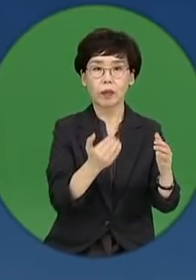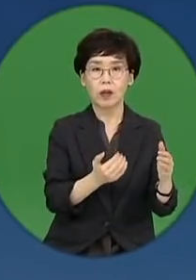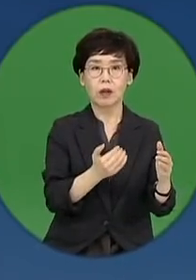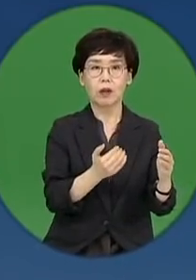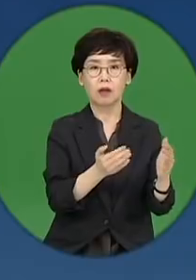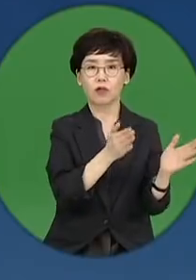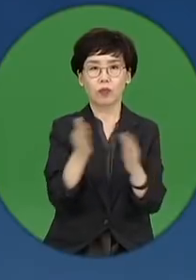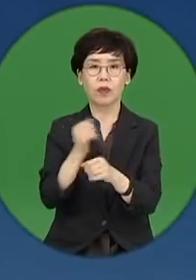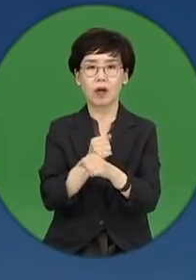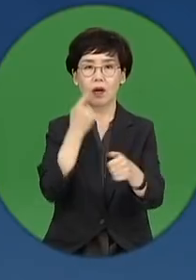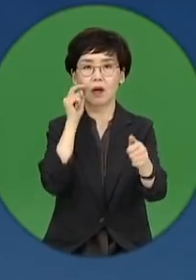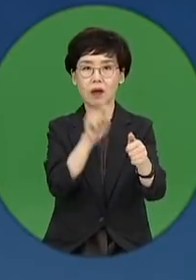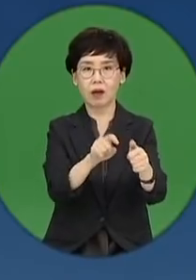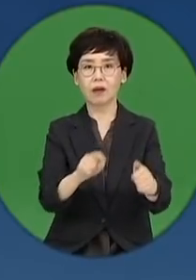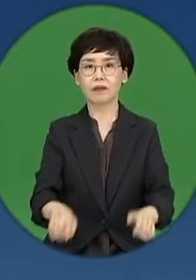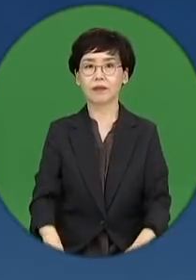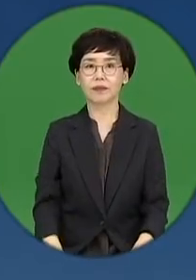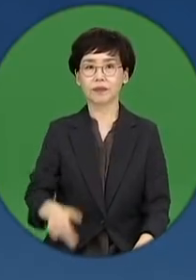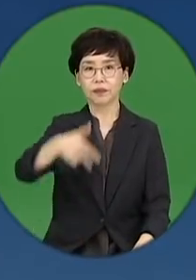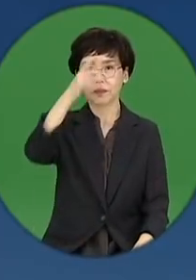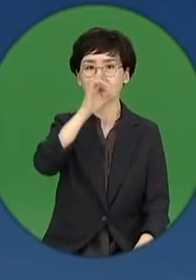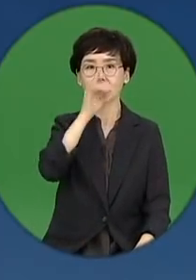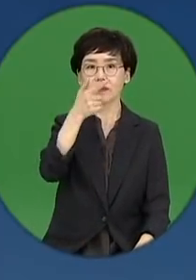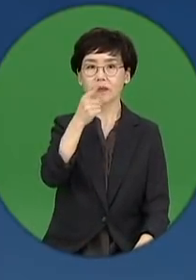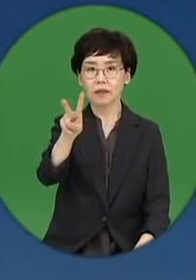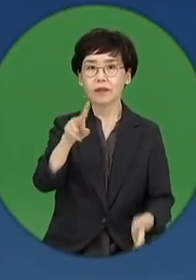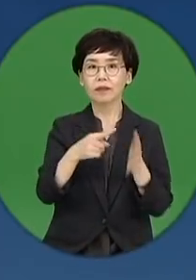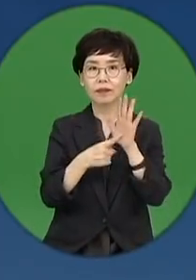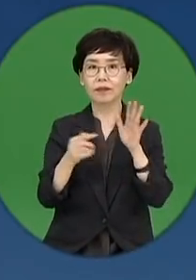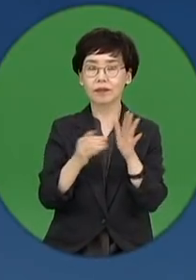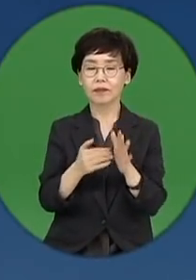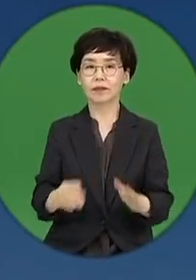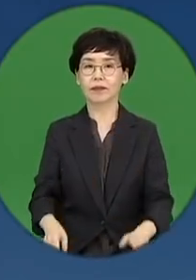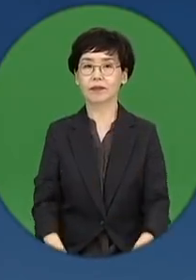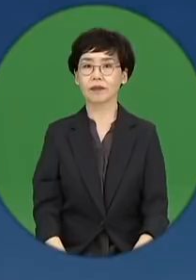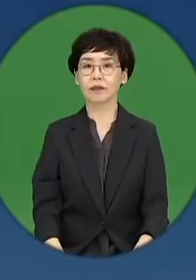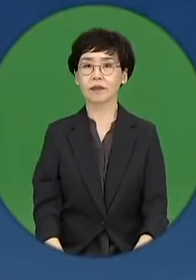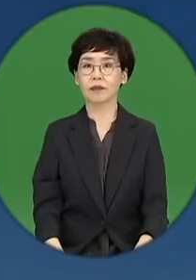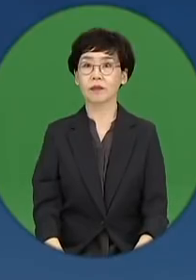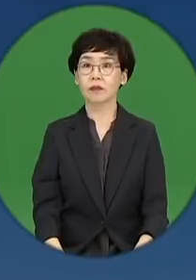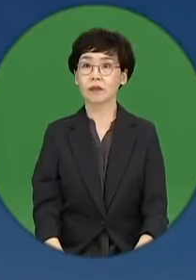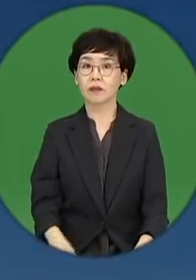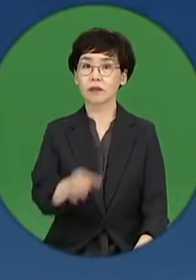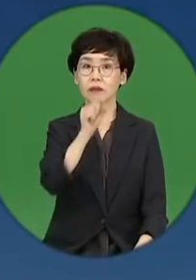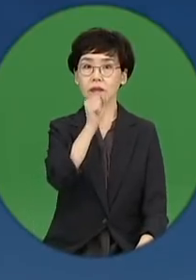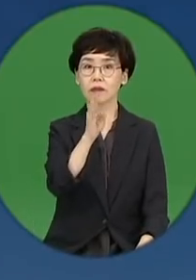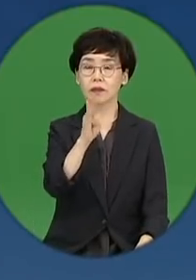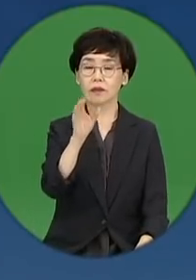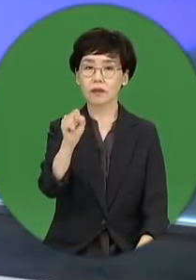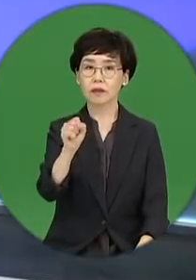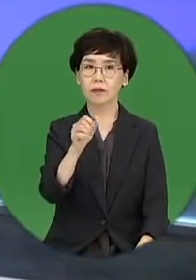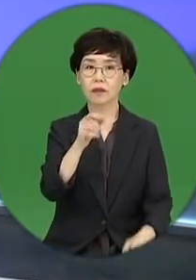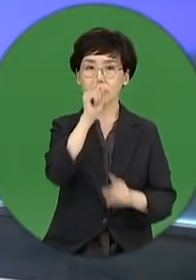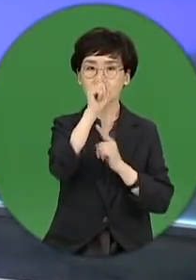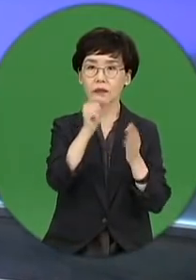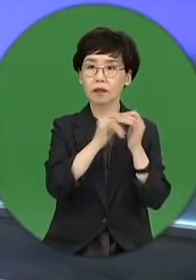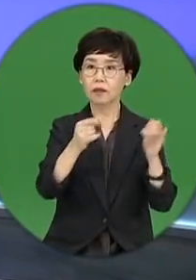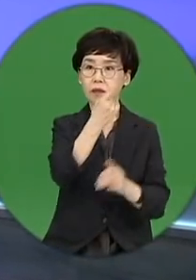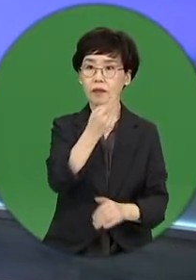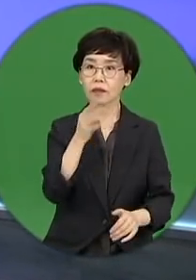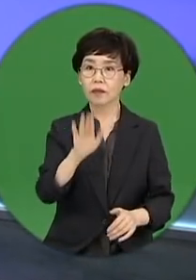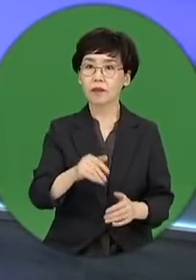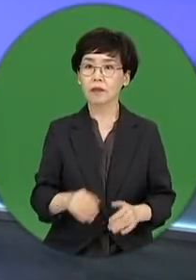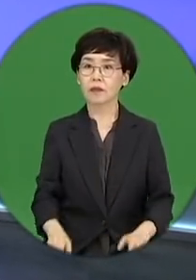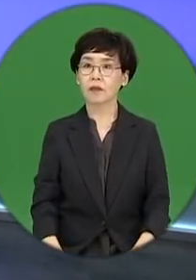이런 지시를 내렸다. 이렇게 조선중앙TV는 보도를 하고 있습니다. 자, SBS의 이현영 기자가 나와 있는데 말이죠. 저희가